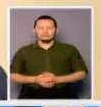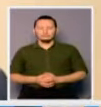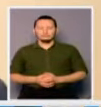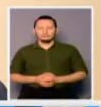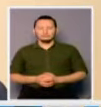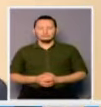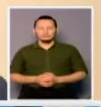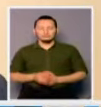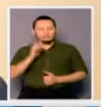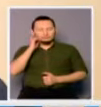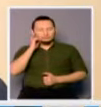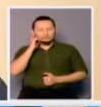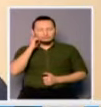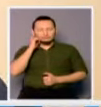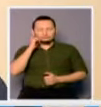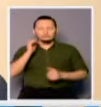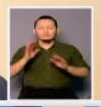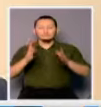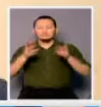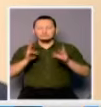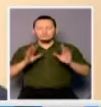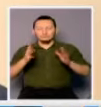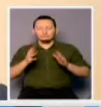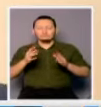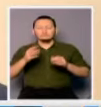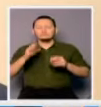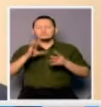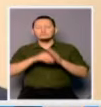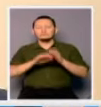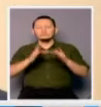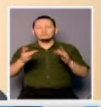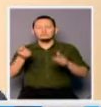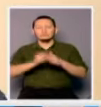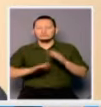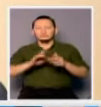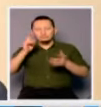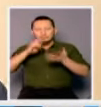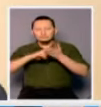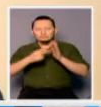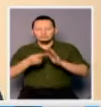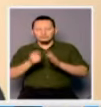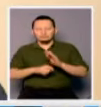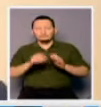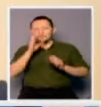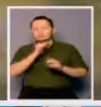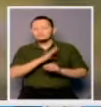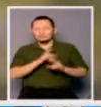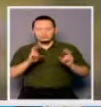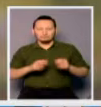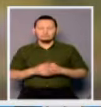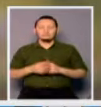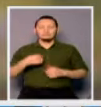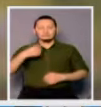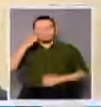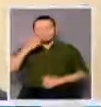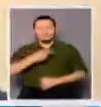Осындай жағдай болып қалғанда міндетті түрде байланыс өшіреді деген мәселе емес, бұл жерде қарастырады деген мәселе, мүмкіндік берілуі мүмкін. Менің ойымша